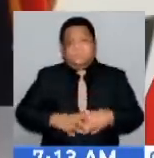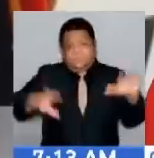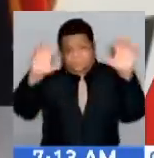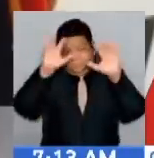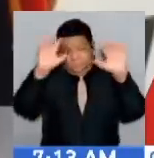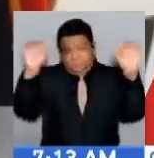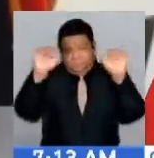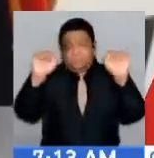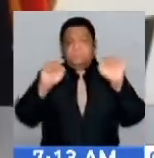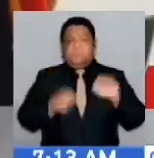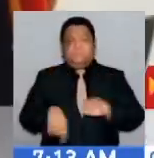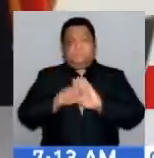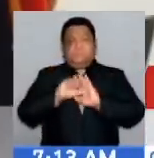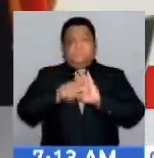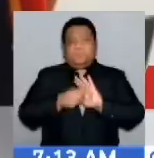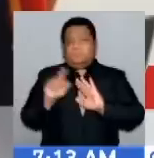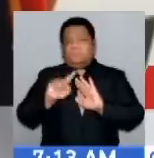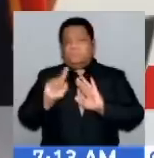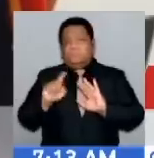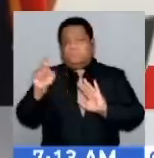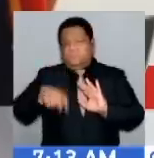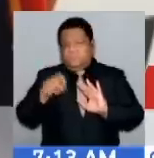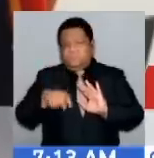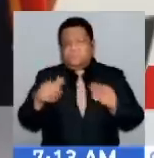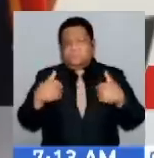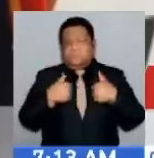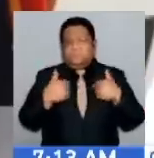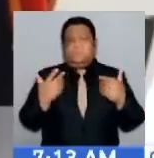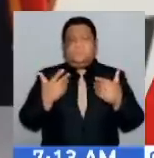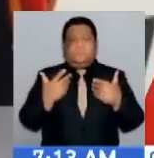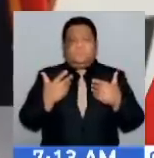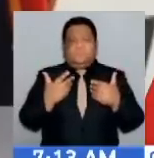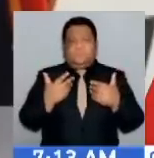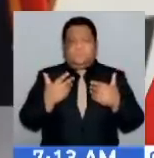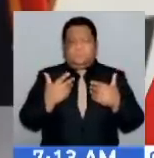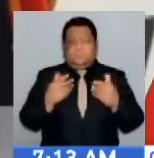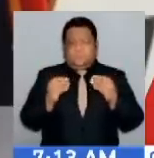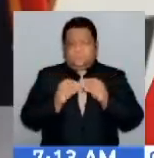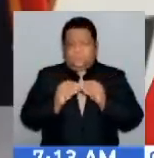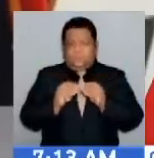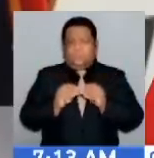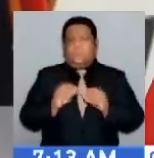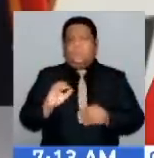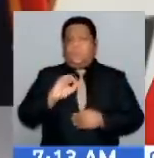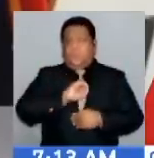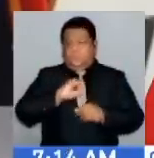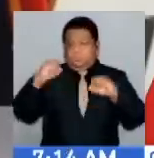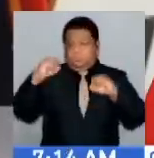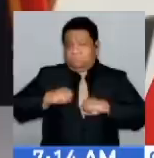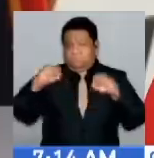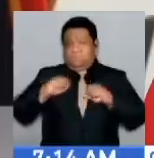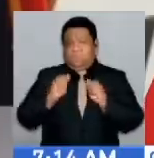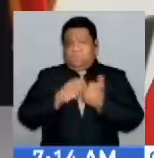highlighted the opening up of 100% foreign ownership on wind and solar projects. And